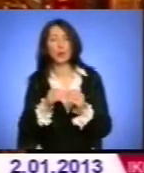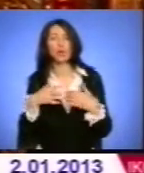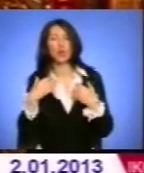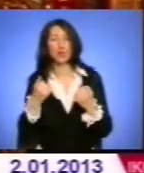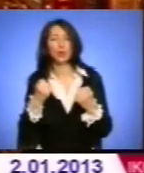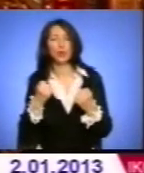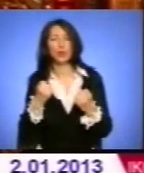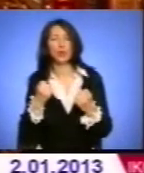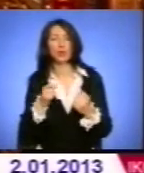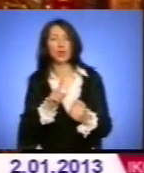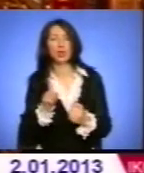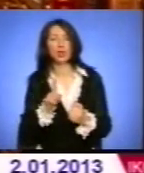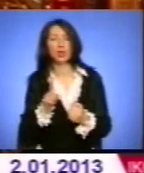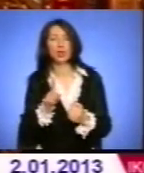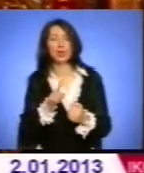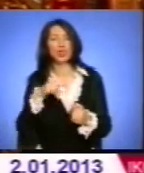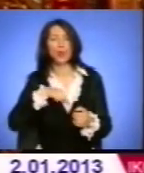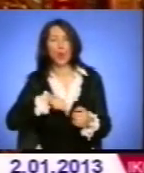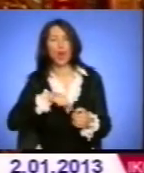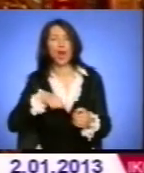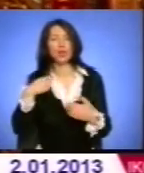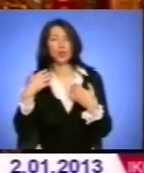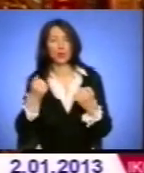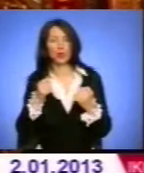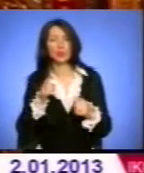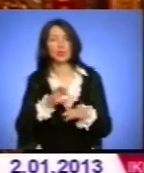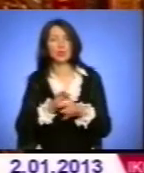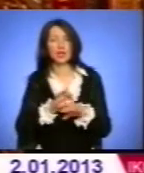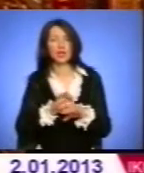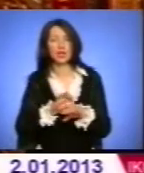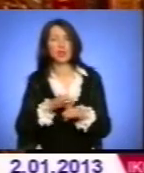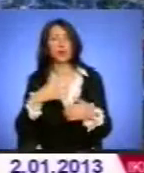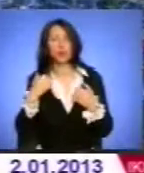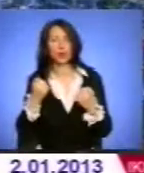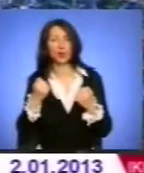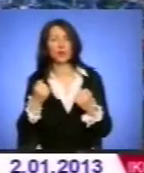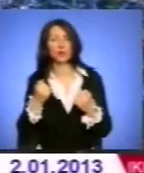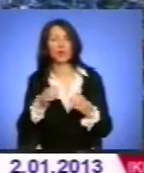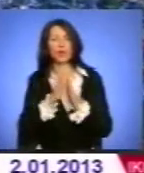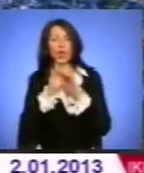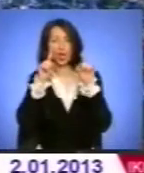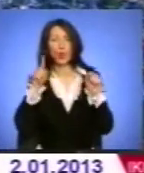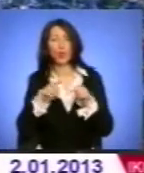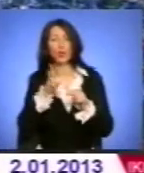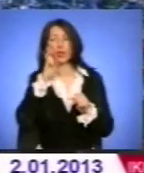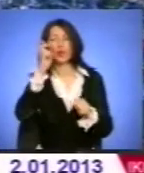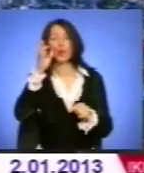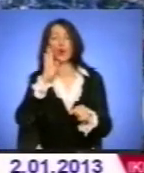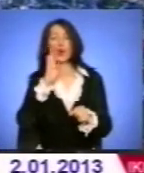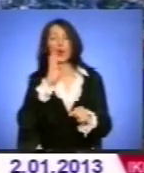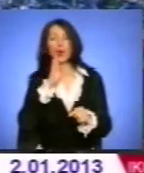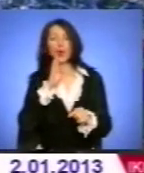здоров'ям. Чи з моральним здоров'ям, чи з тілесним здоров'ям. На іконі Богородиця зображена в